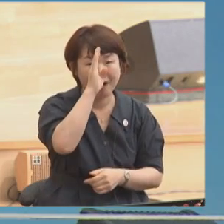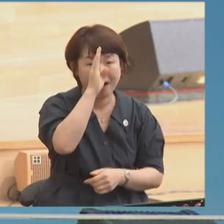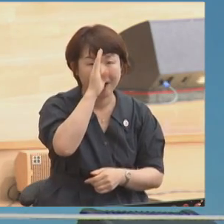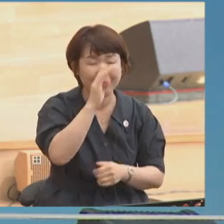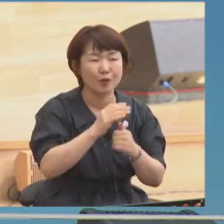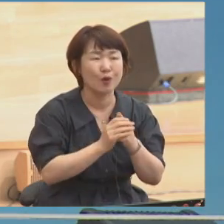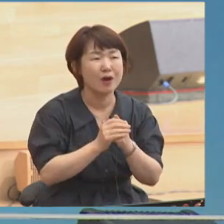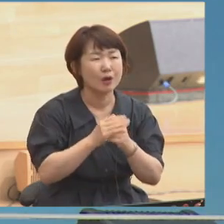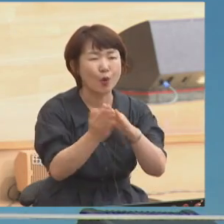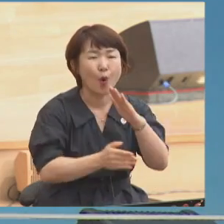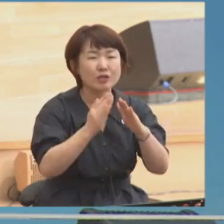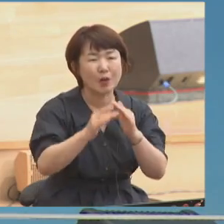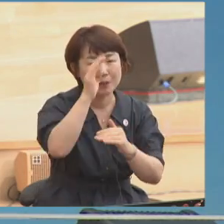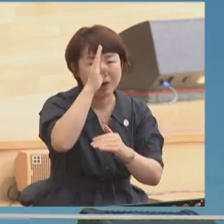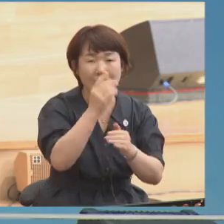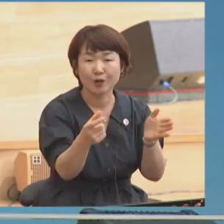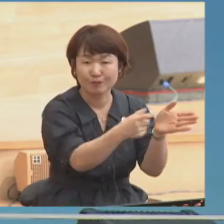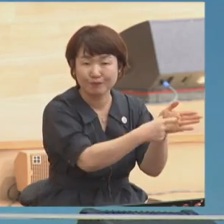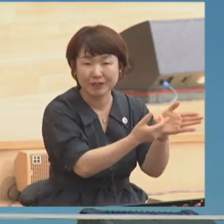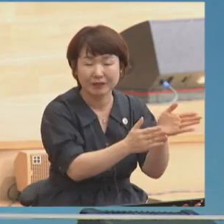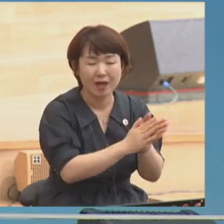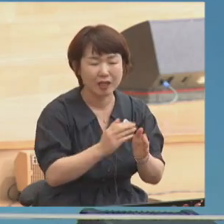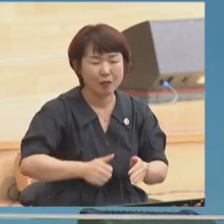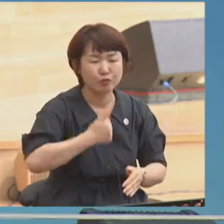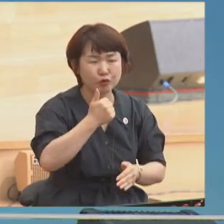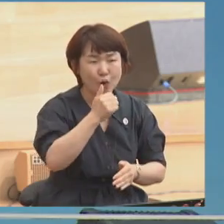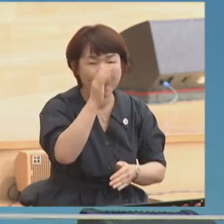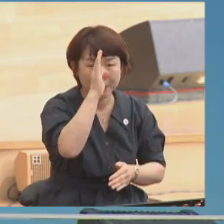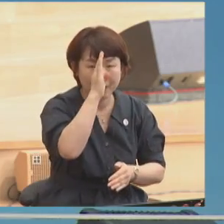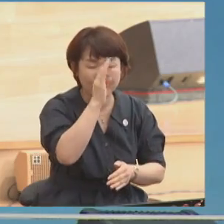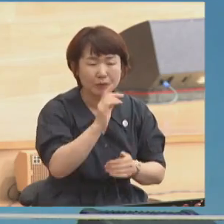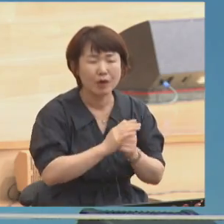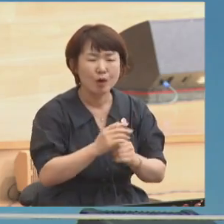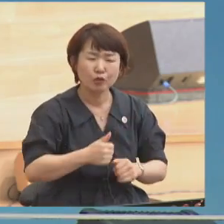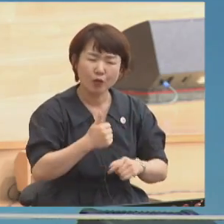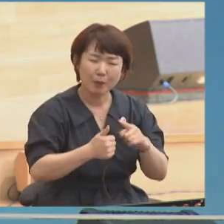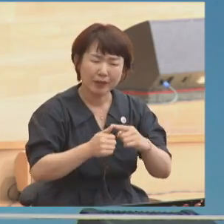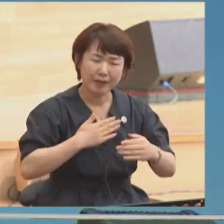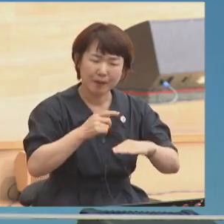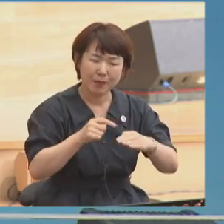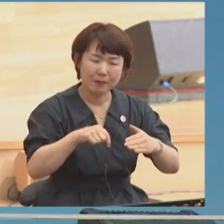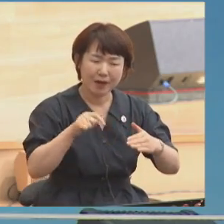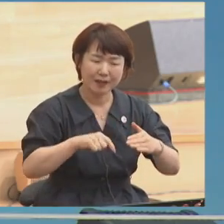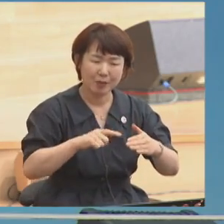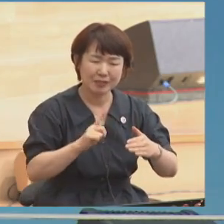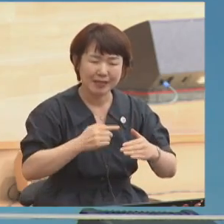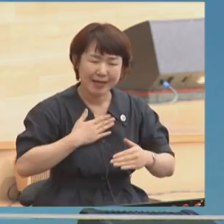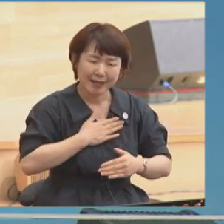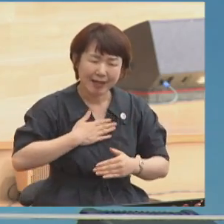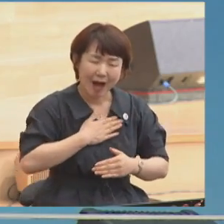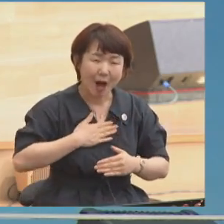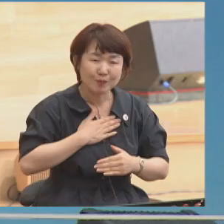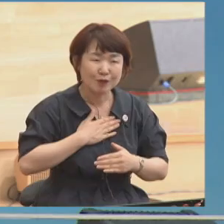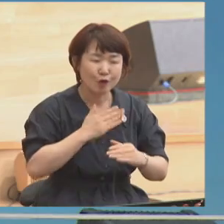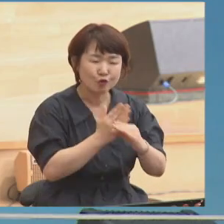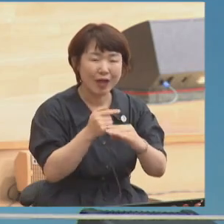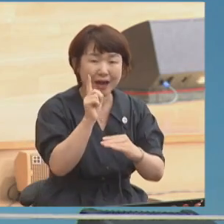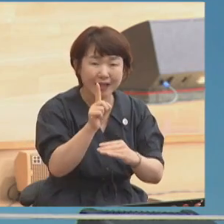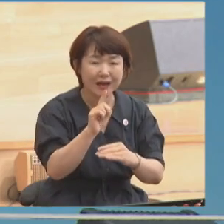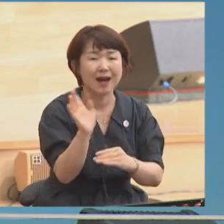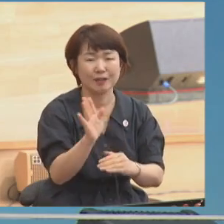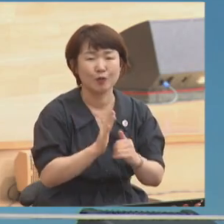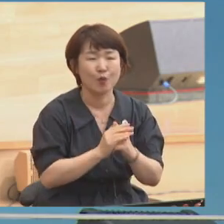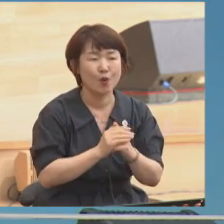했는데 분노 증후군. 그러니까 이 분노가 우리 마음속에 있는 감정 전도가 아니고 어떻게 규정을 한